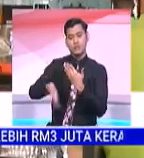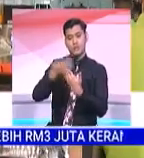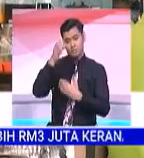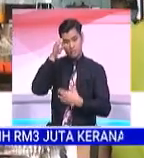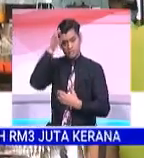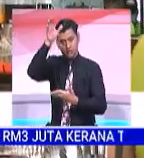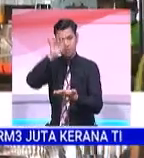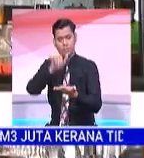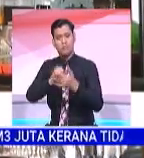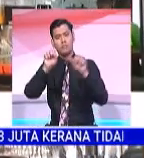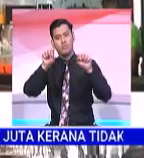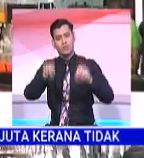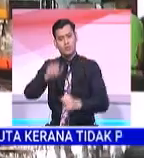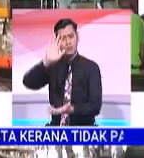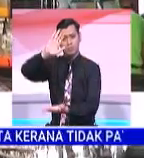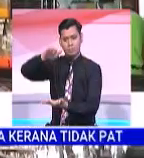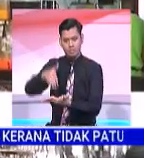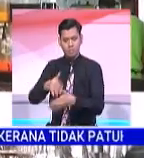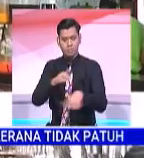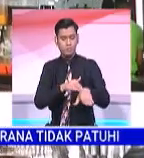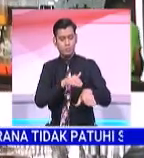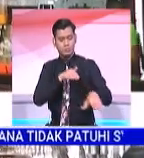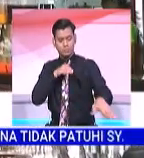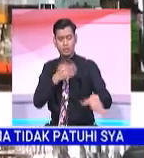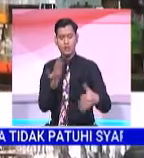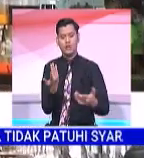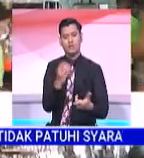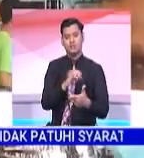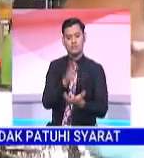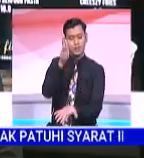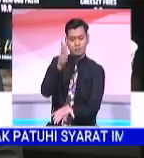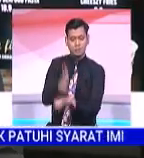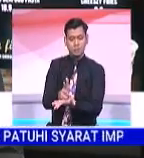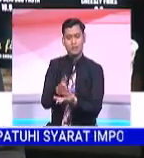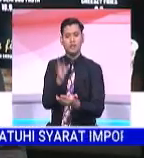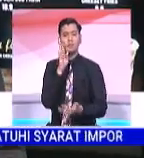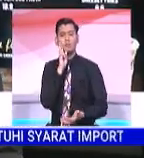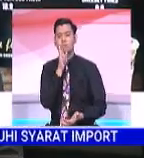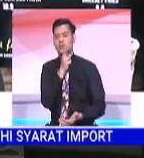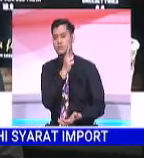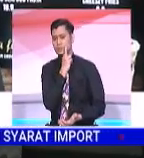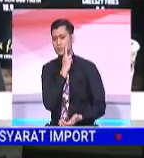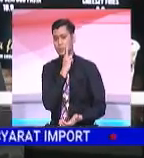sejahtera. We'll be right back.